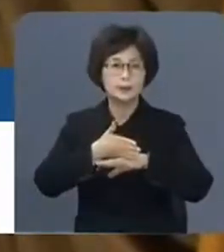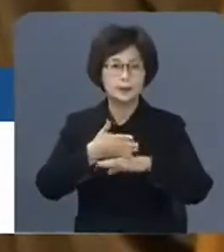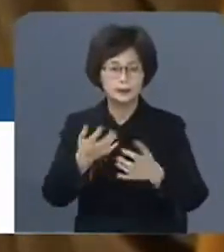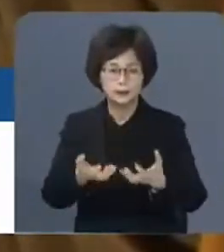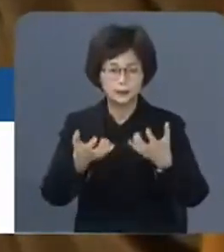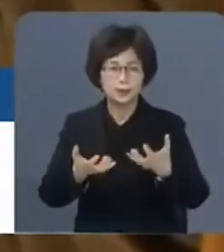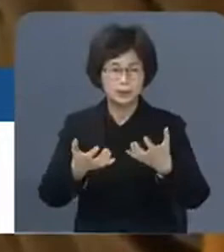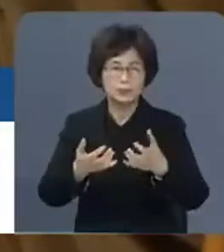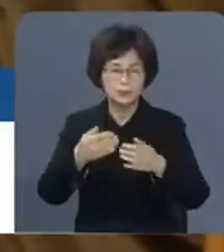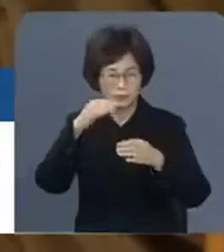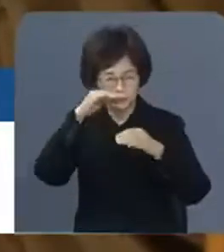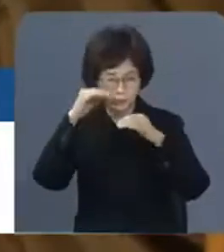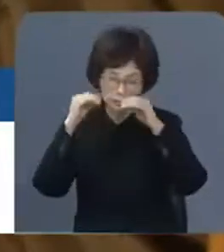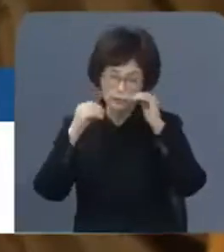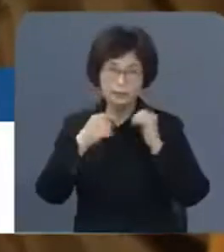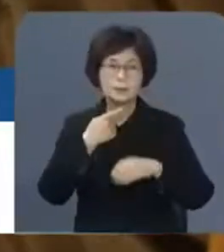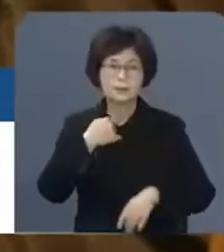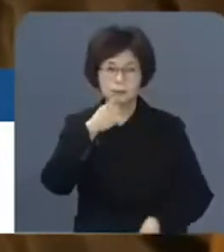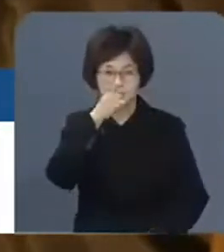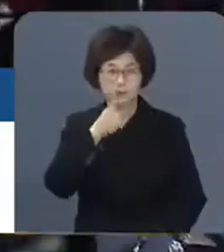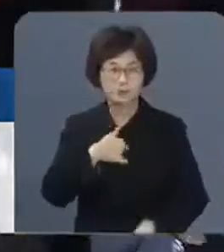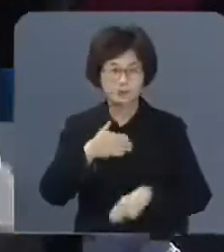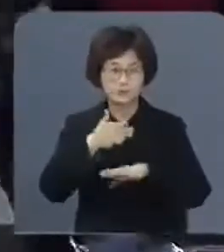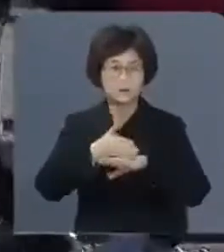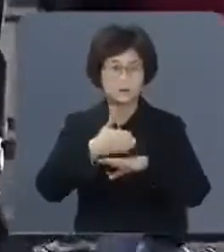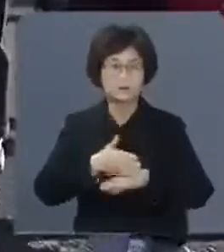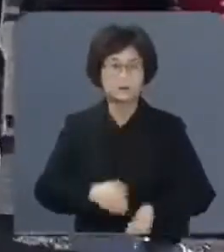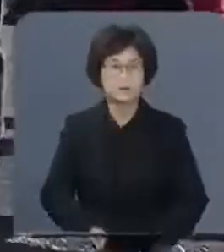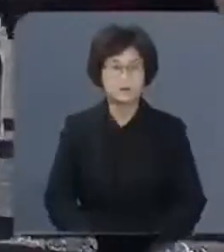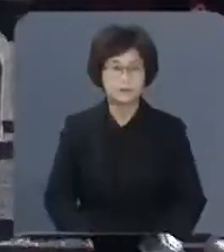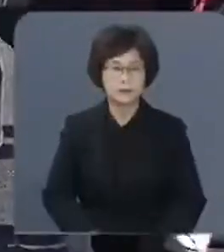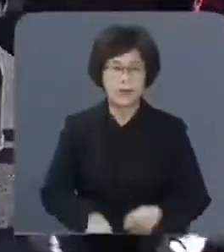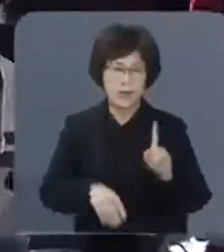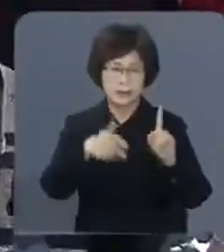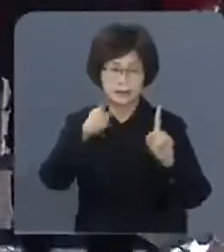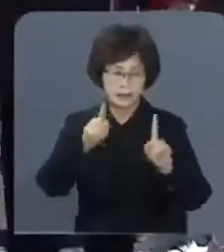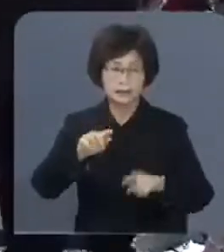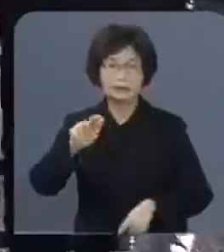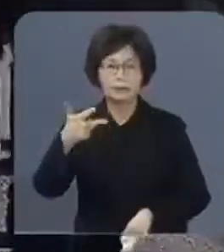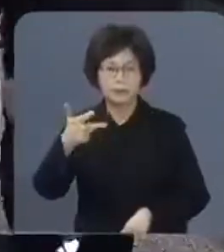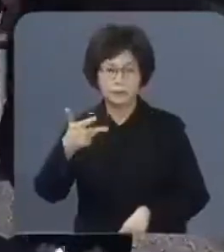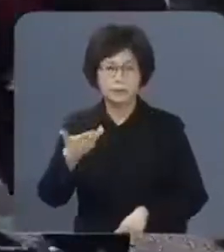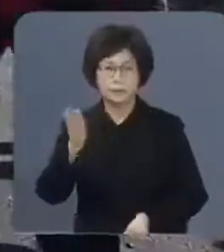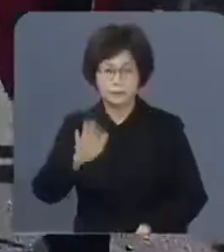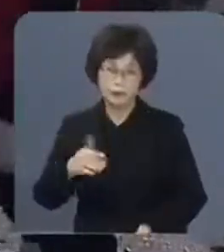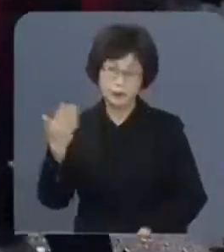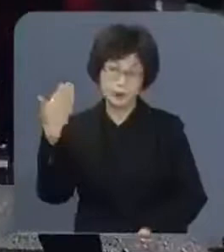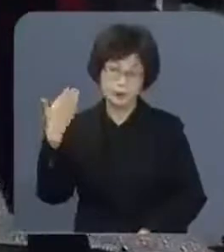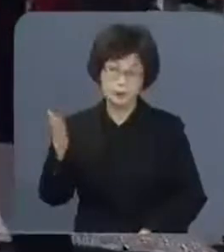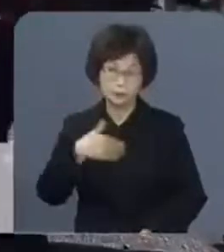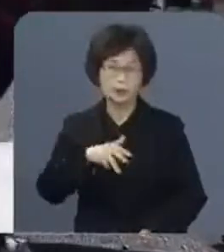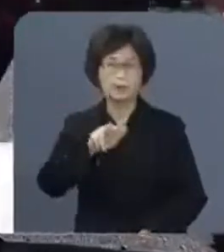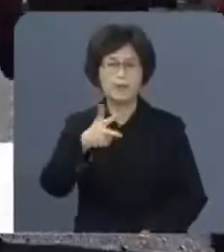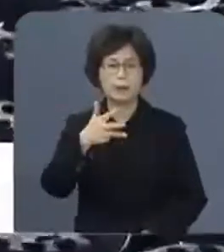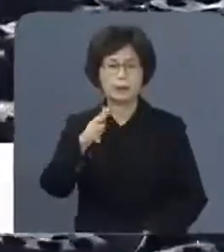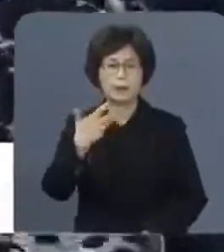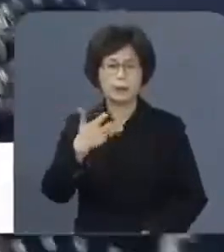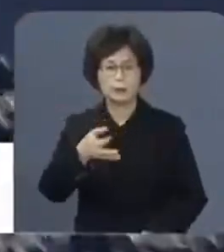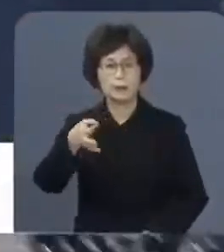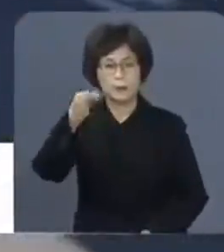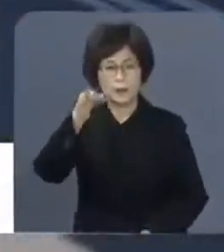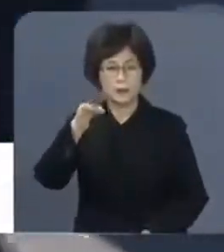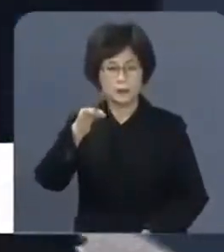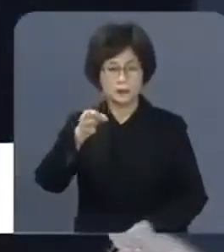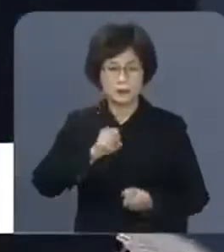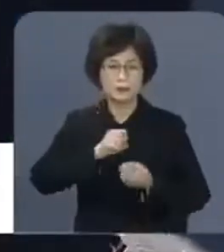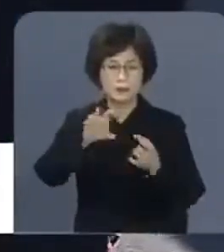때 눈물 납니다. 진짜 너무 고마웠어요. 한 장당 700원 꼴이던 연탄값은 최근 800원으로 올랐습니다.